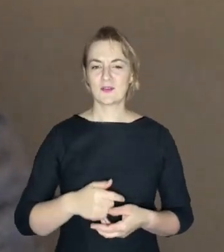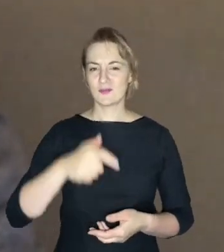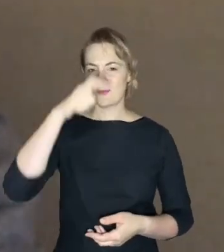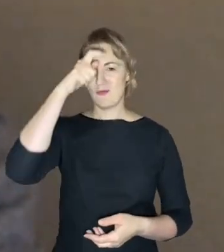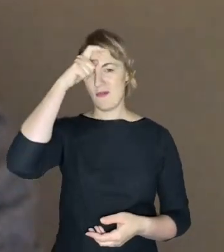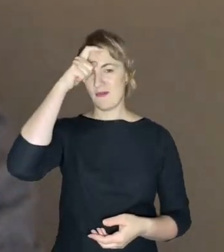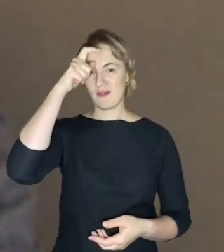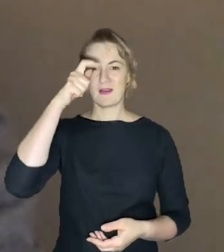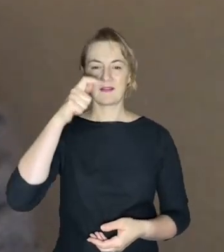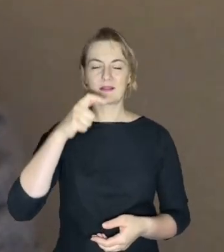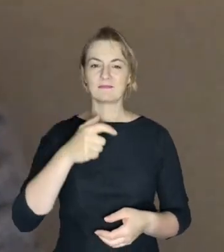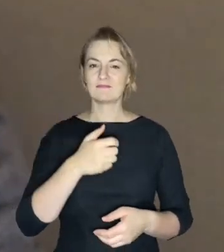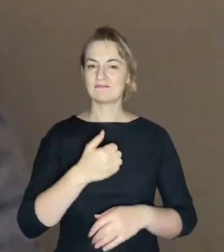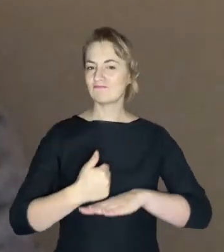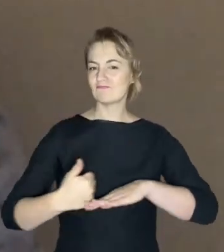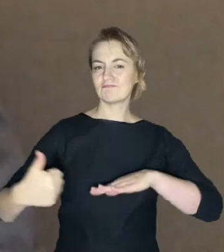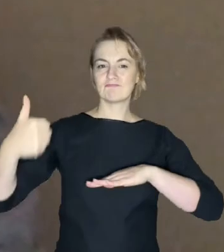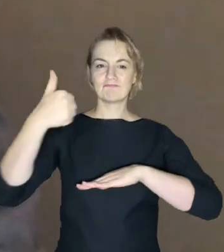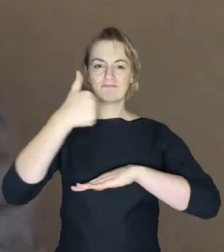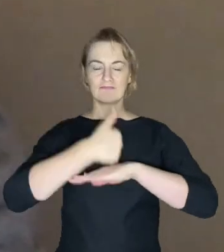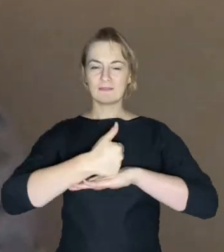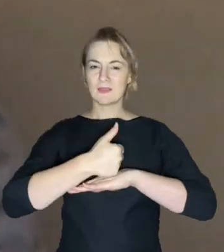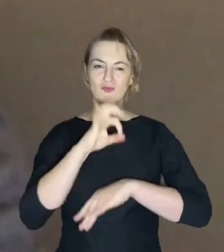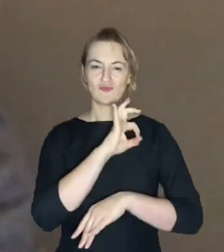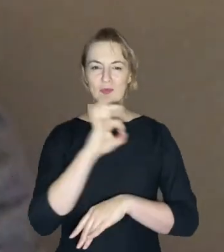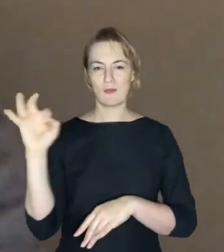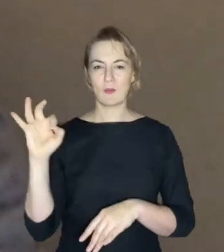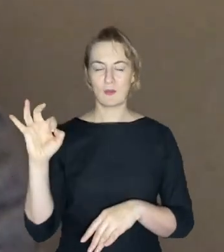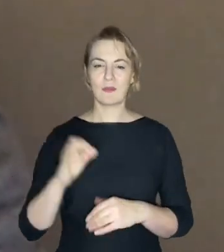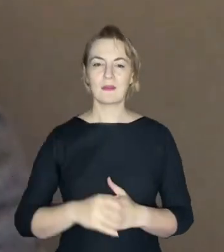człowiek jest jakimś szczególnym bytem